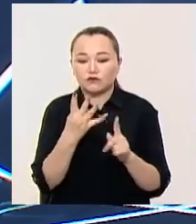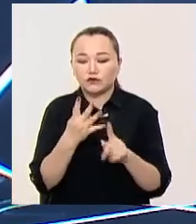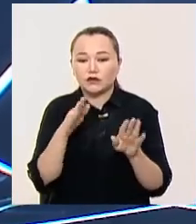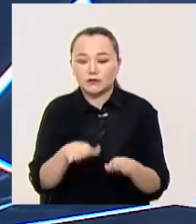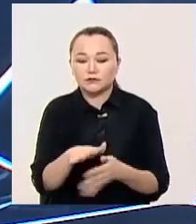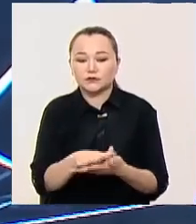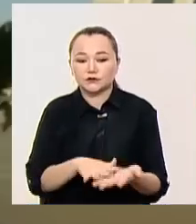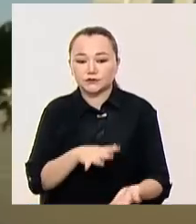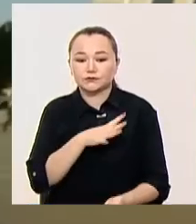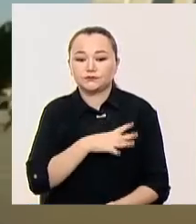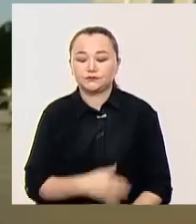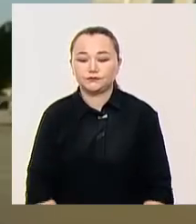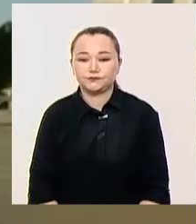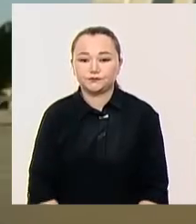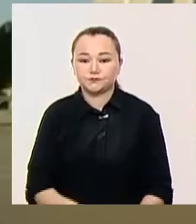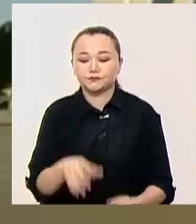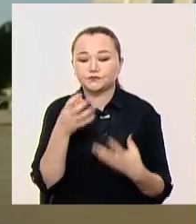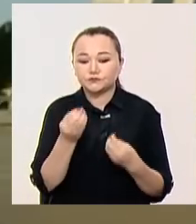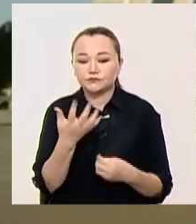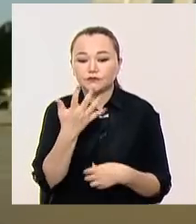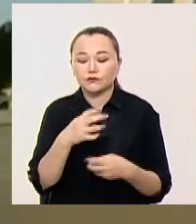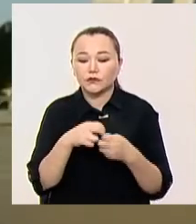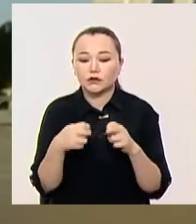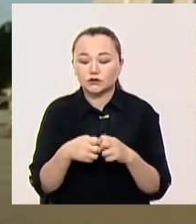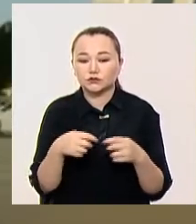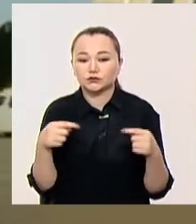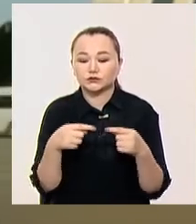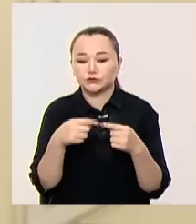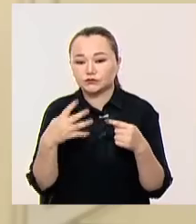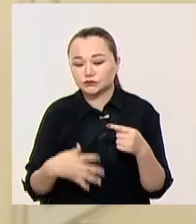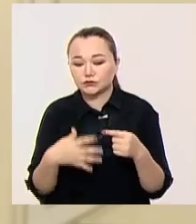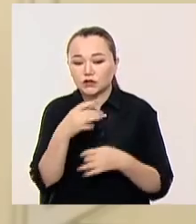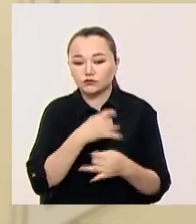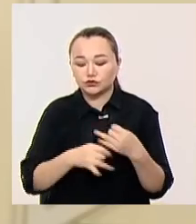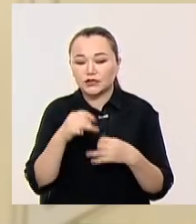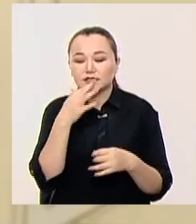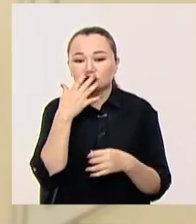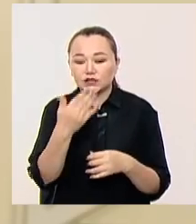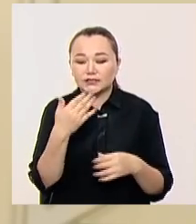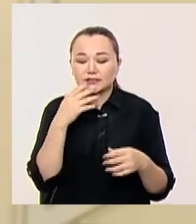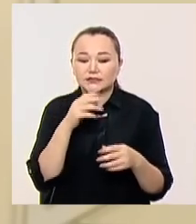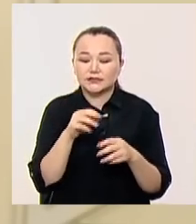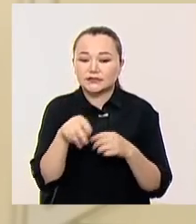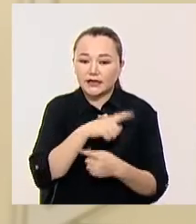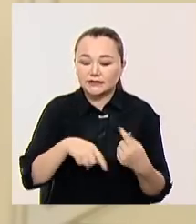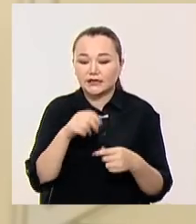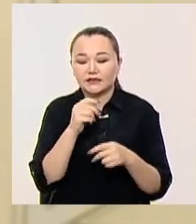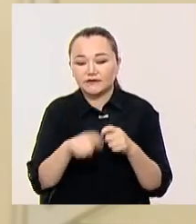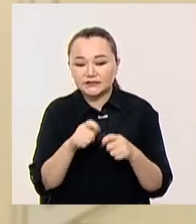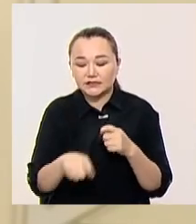жалғасты. Онда нақты 5 мәселе талқыланды. Жиында сыртқы саясат, инвестиция,